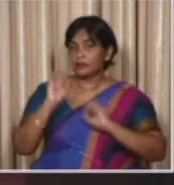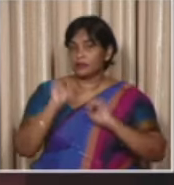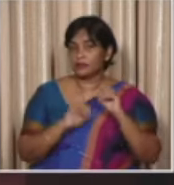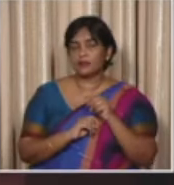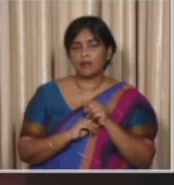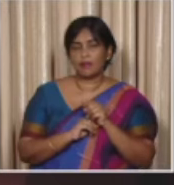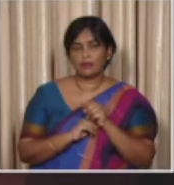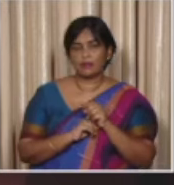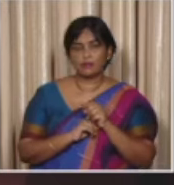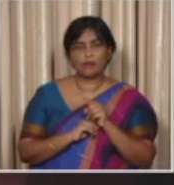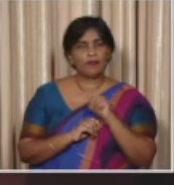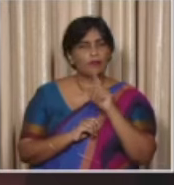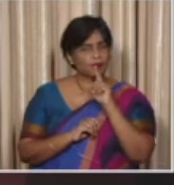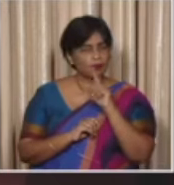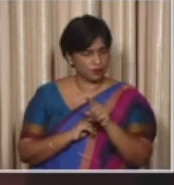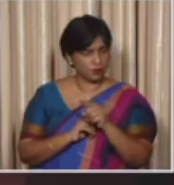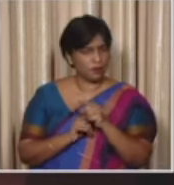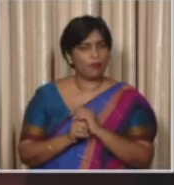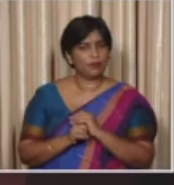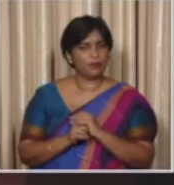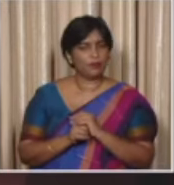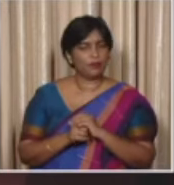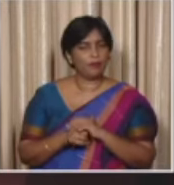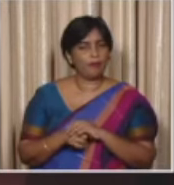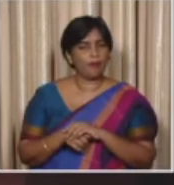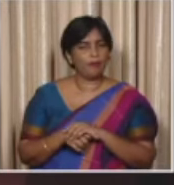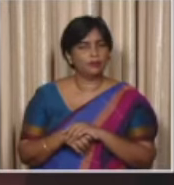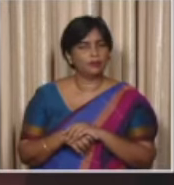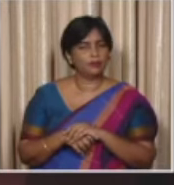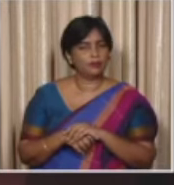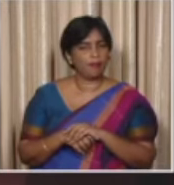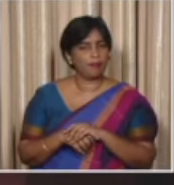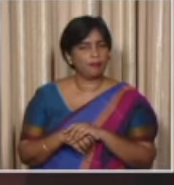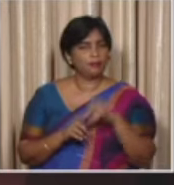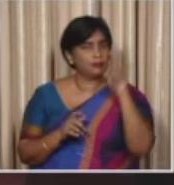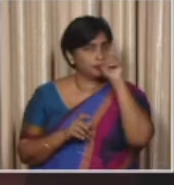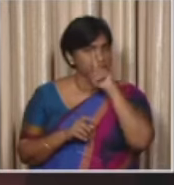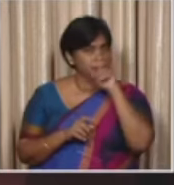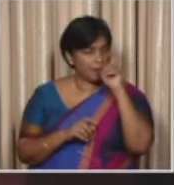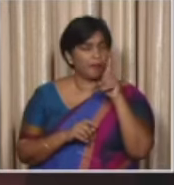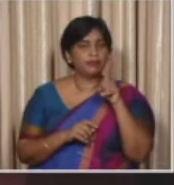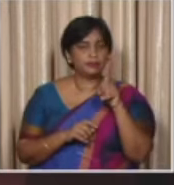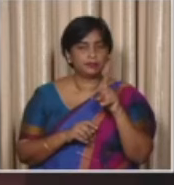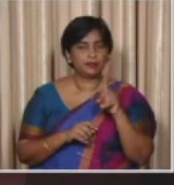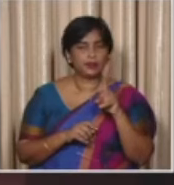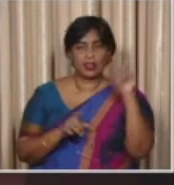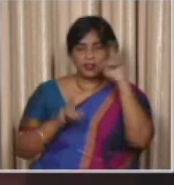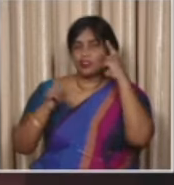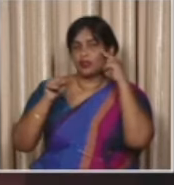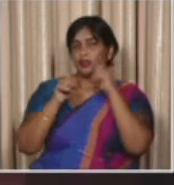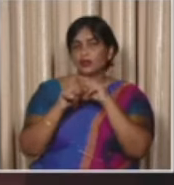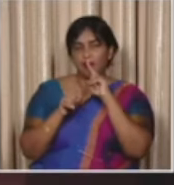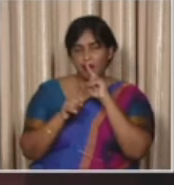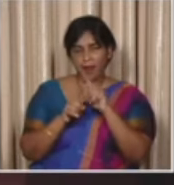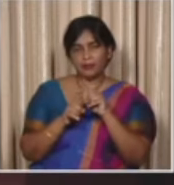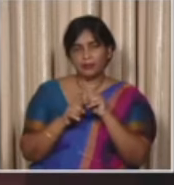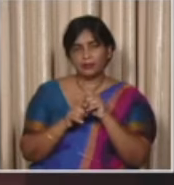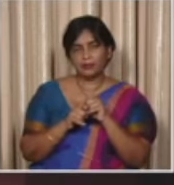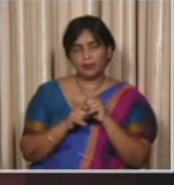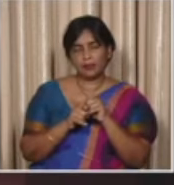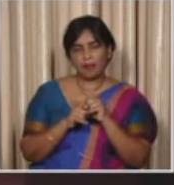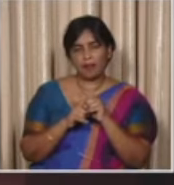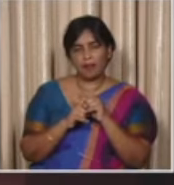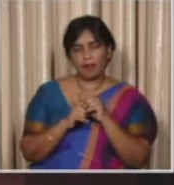කතාව මම ඔබතුමාට පැහැදිලි කරන්නට ඕන. ඒක ඊට පස්සේ එන්නේ MCA. මන්ත්ලි කම්පන්සේෂන් මම තාම පළවෙනි කාරණේ ගැන විතරයි කිව්වේ. මන්ත්ලි